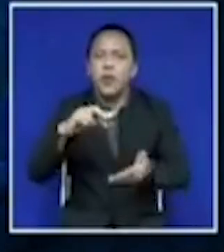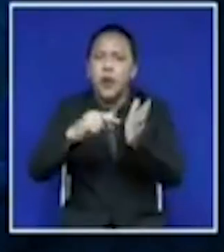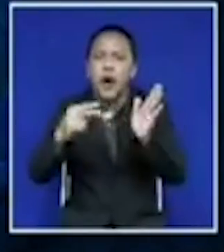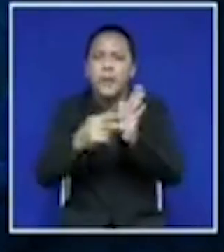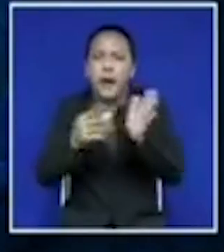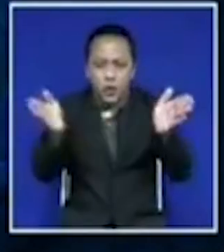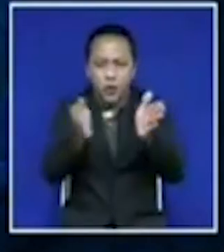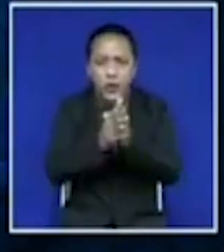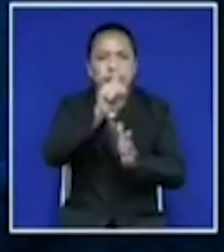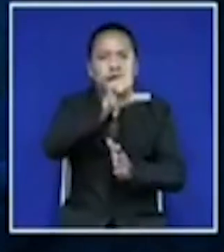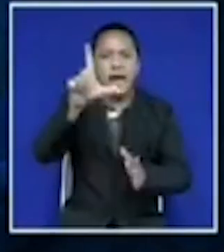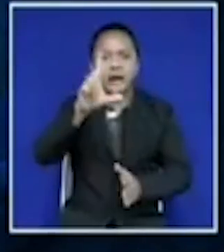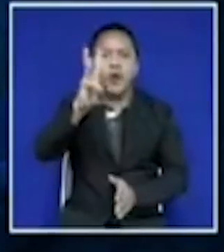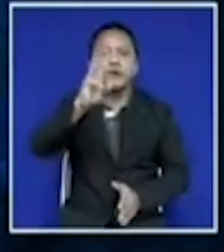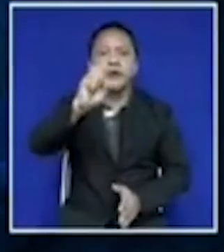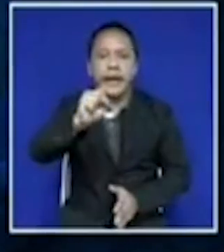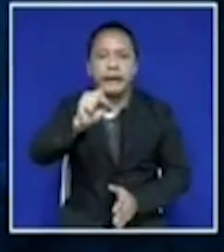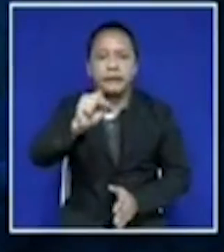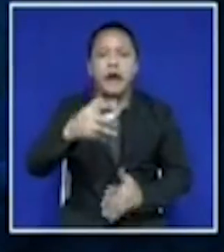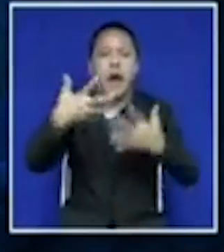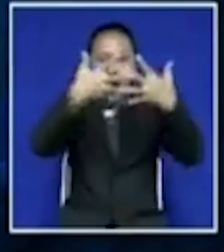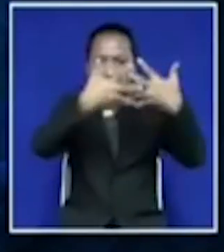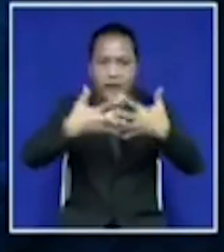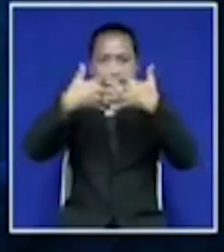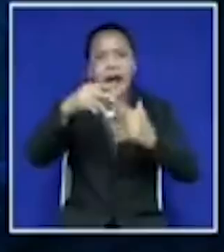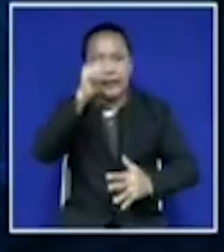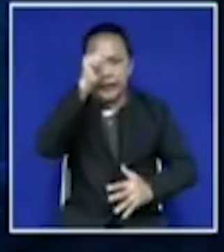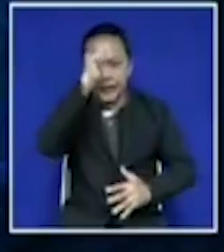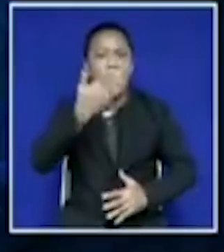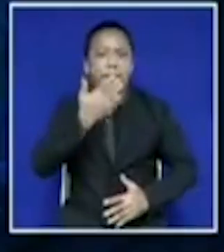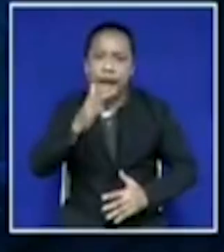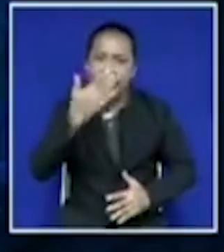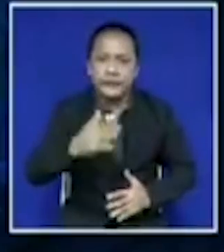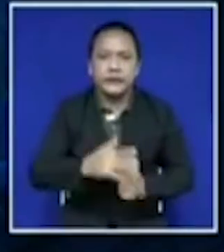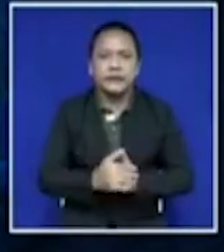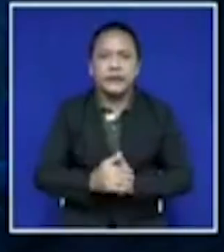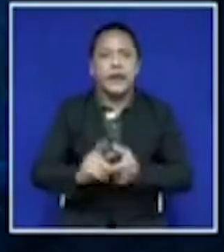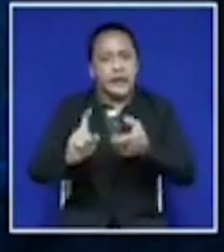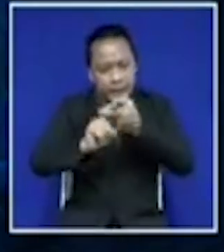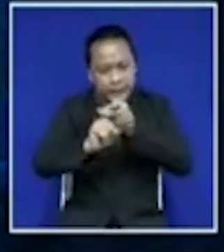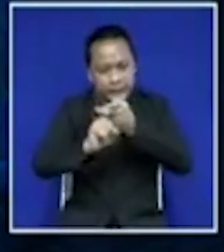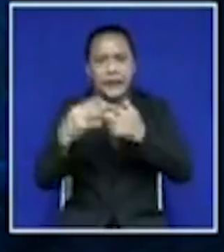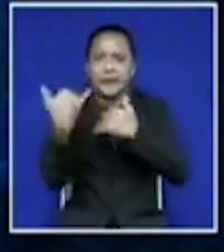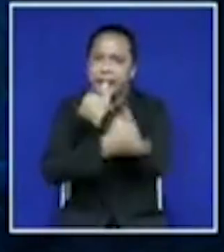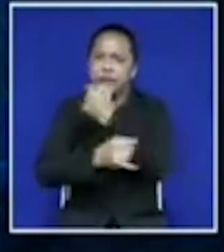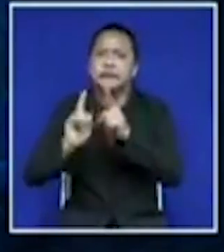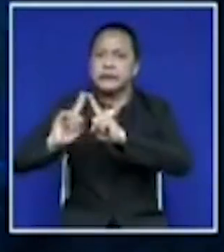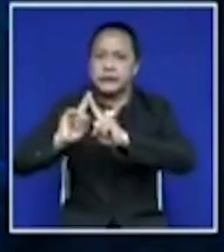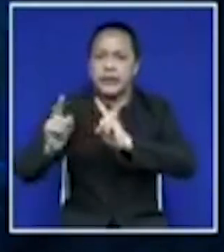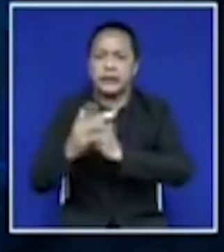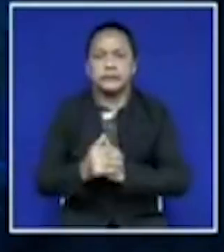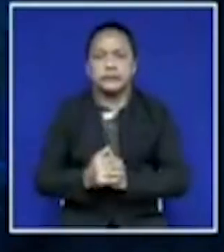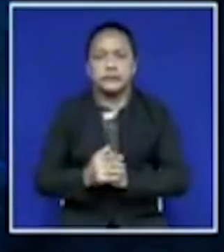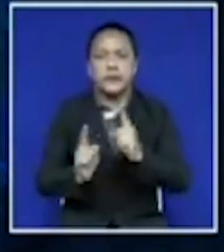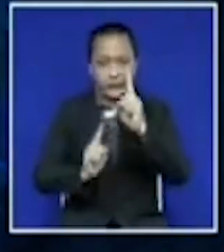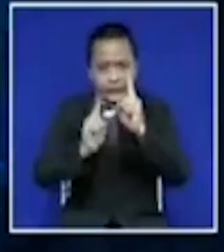ไป 1,600,000 กว่าคนสหรัฐอเมริกาอินเดียบราซิลนะครับแล้วก็รัสเซียต่างๆนี้ก็เป็น